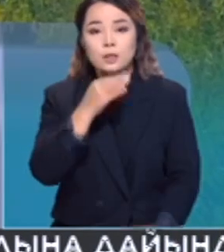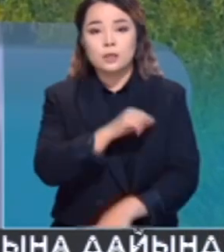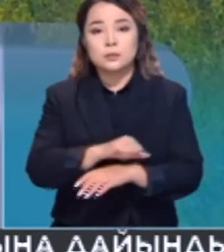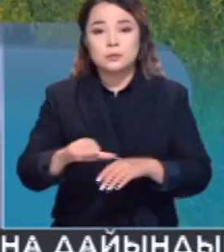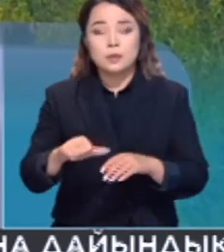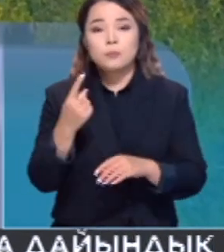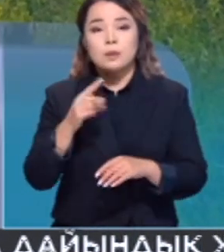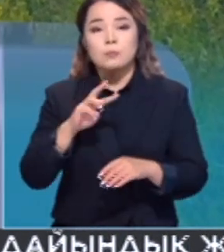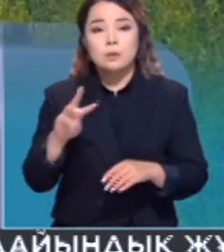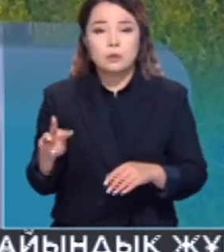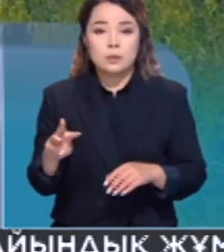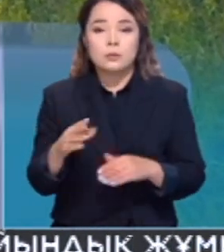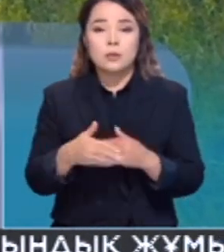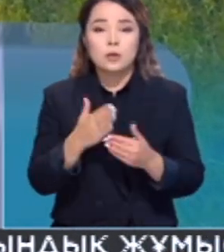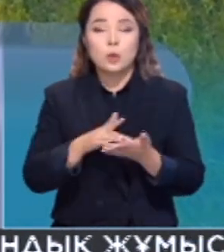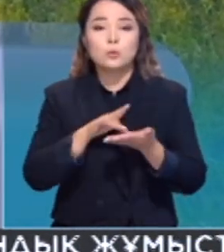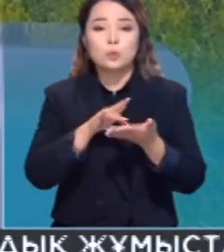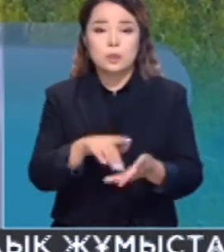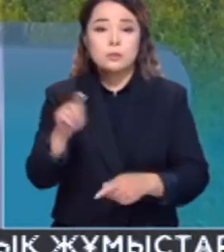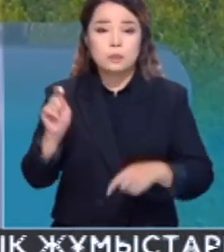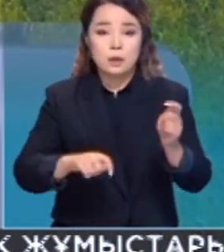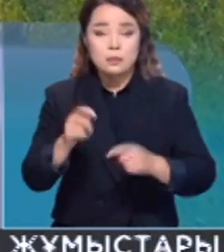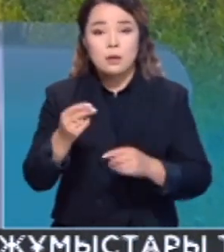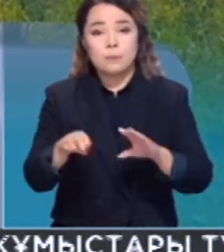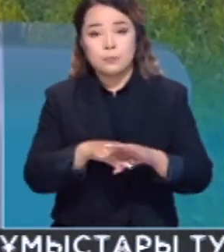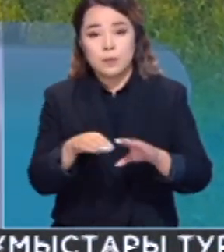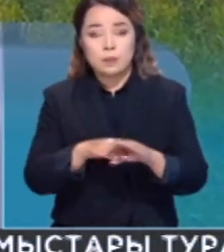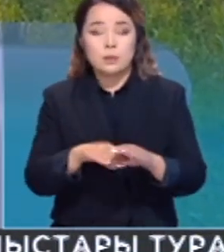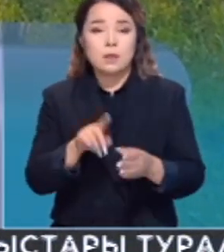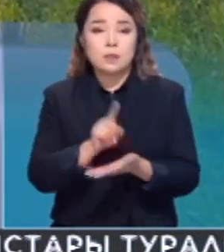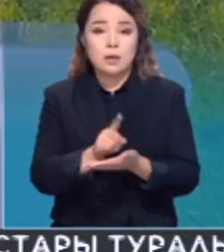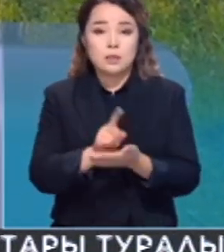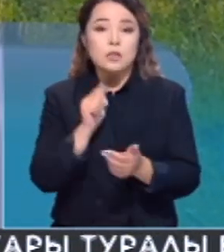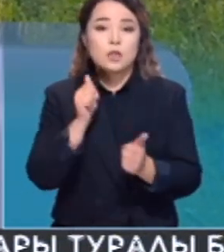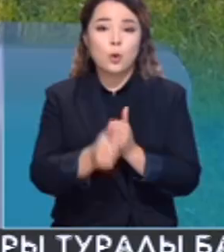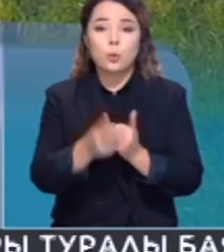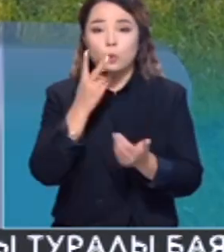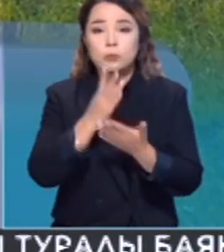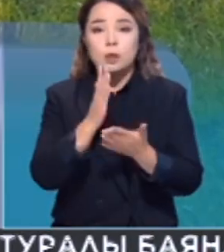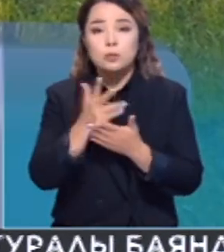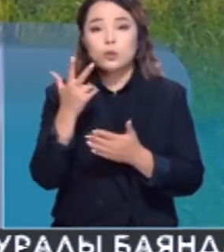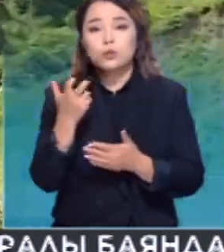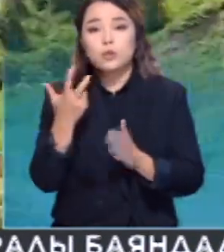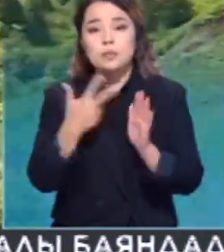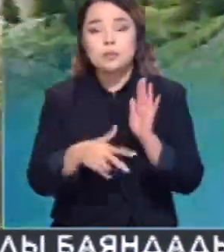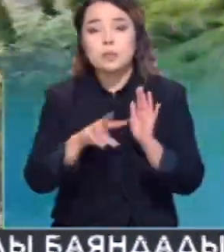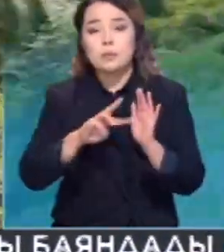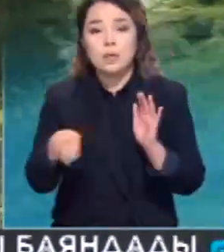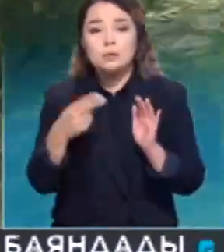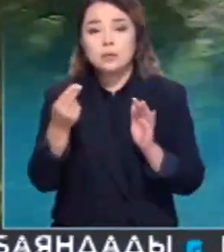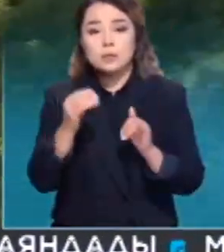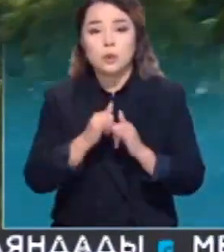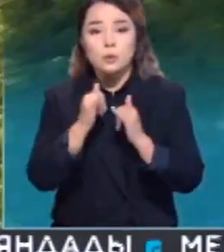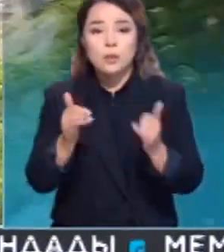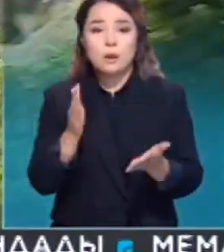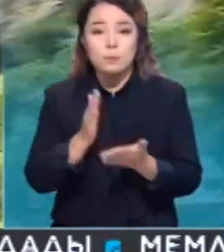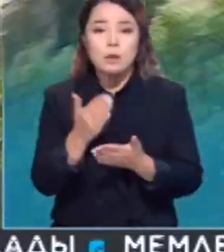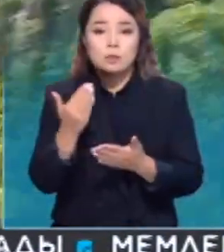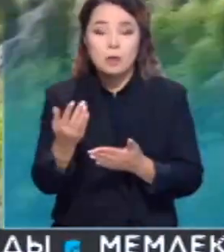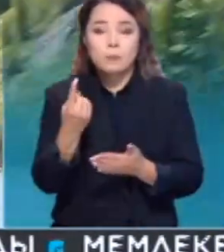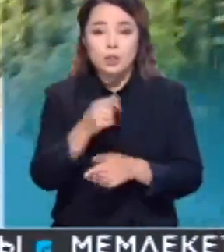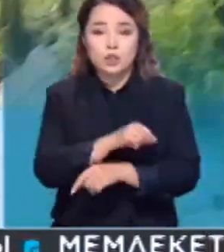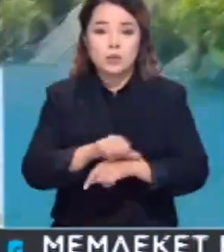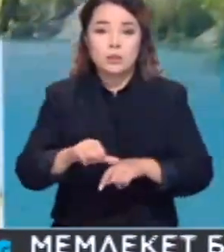Қазақстанға шетелден 1 миллиондай турист келген. Қазынаға түскен салық рекордтық көрсеткішке жетіп, 380 миллиард теңгеге жуықтаған.